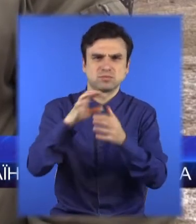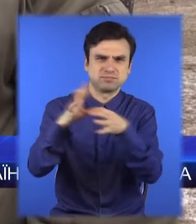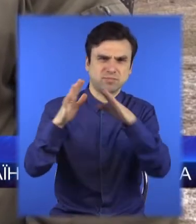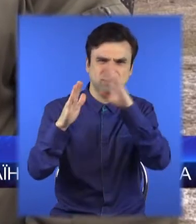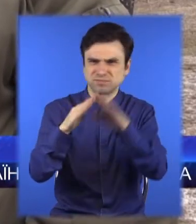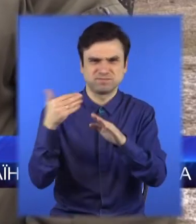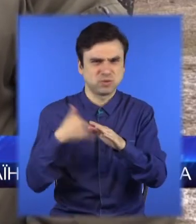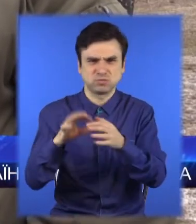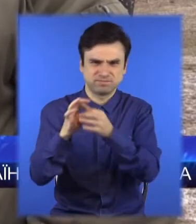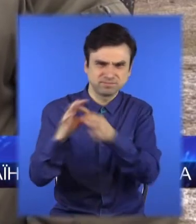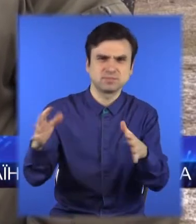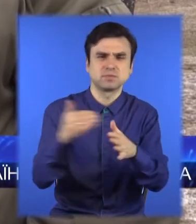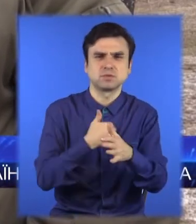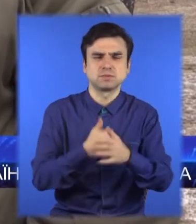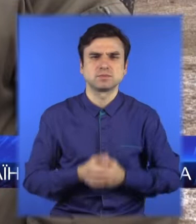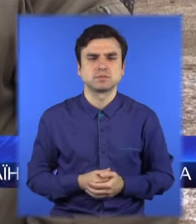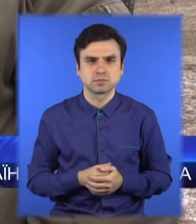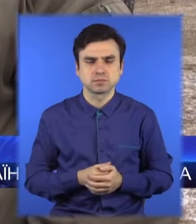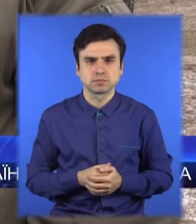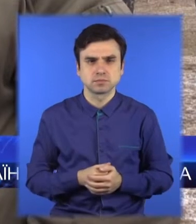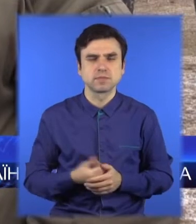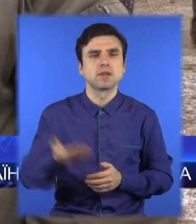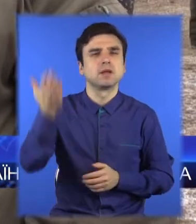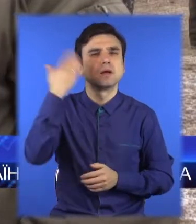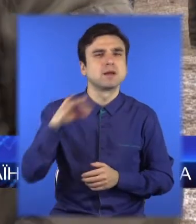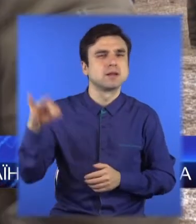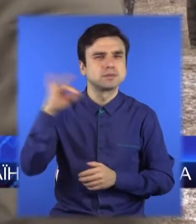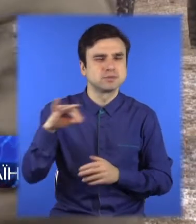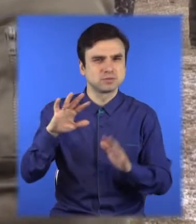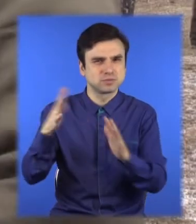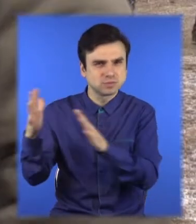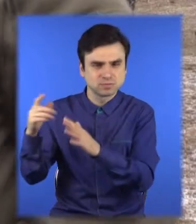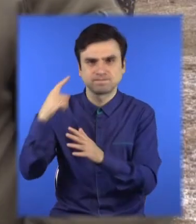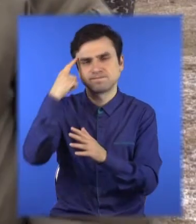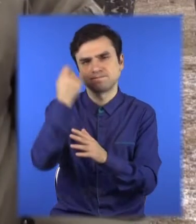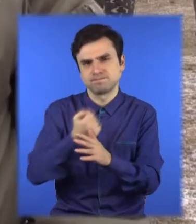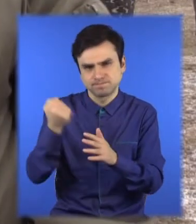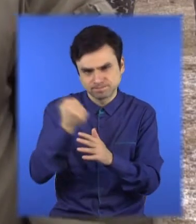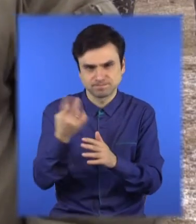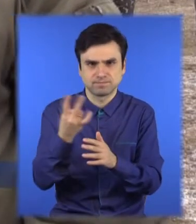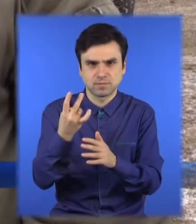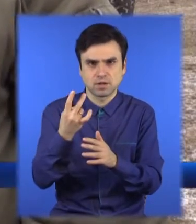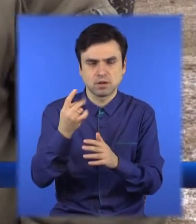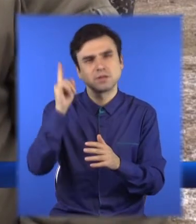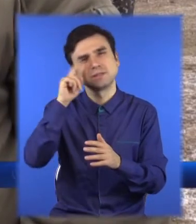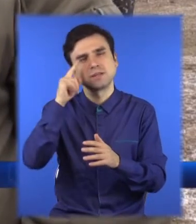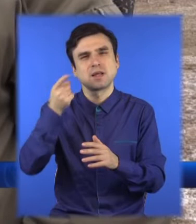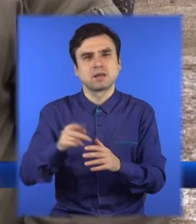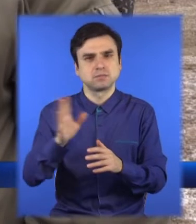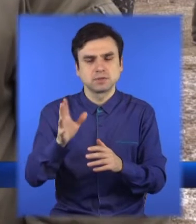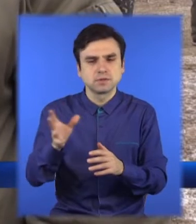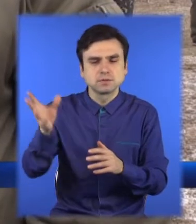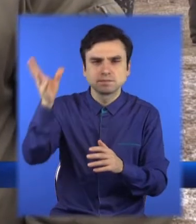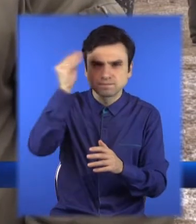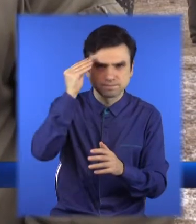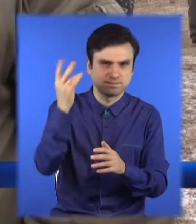пам'ятати ті події, ми повинні робити з них певні висновки. Тому що Кость Пестушка відносно молода на той час людина, підняла